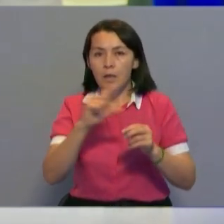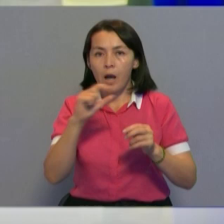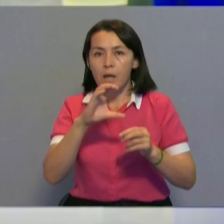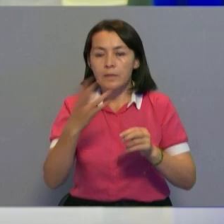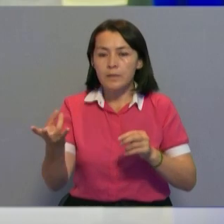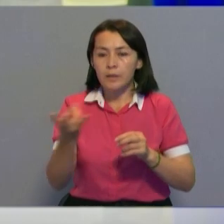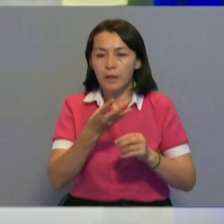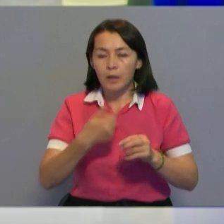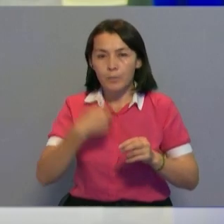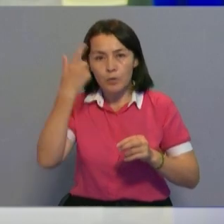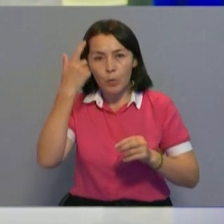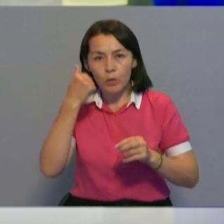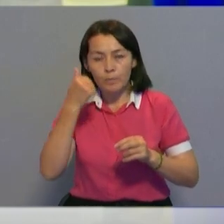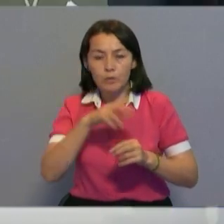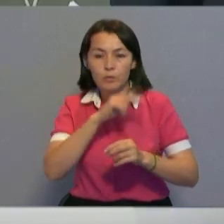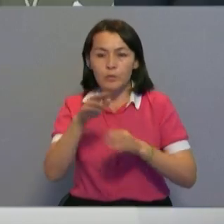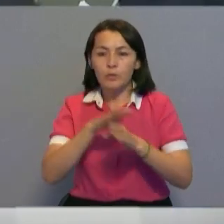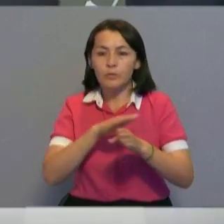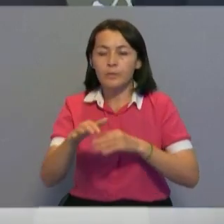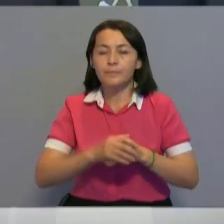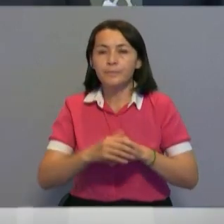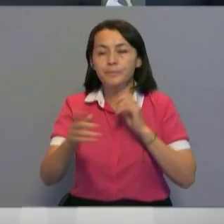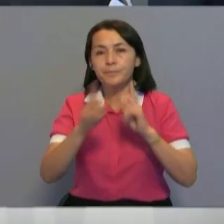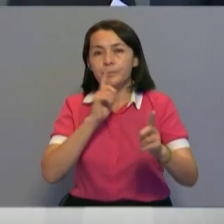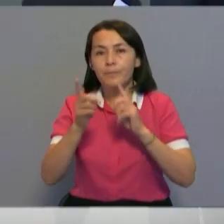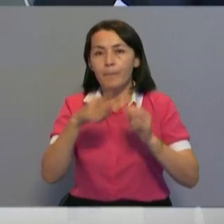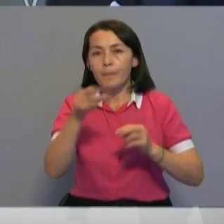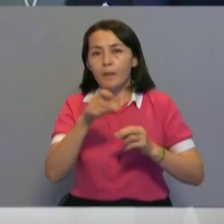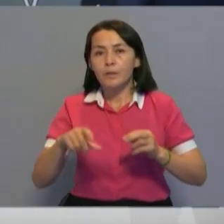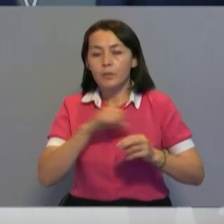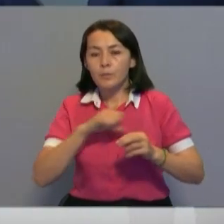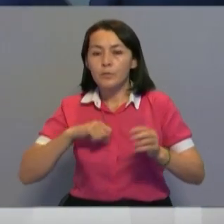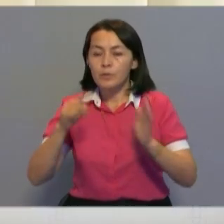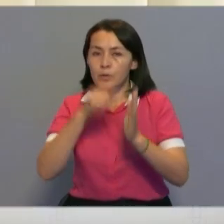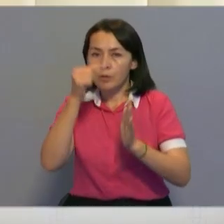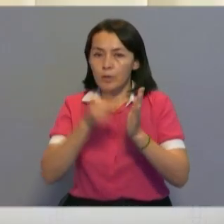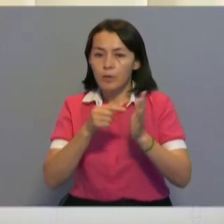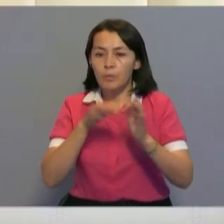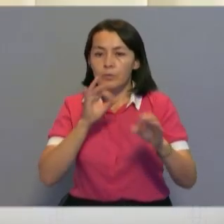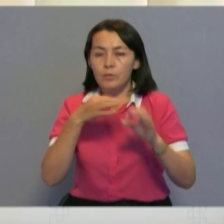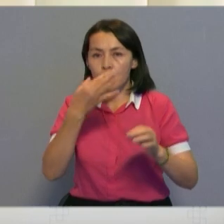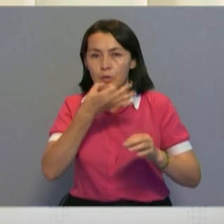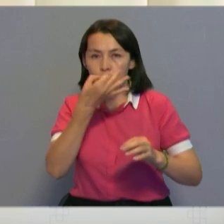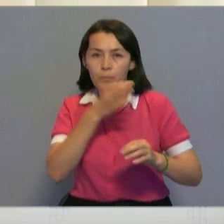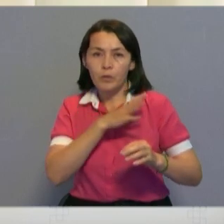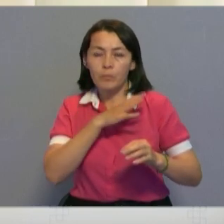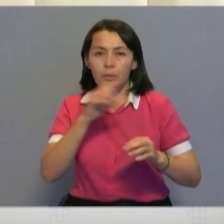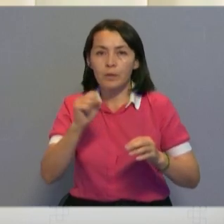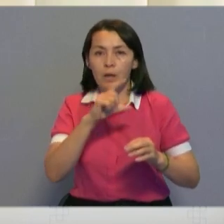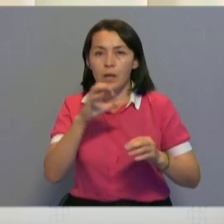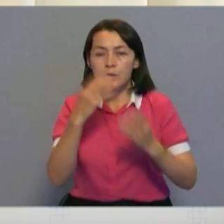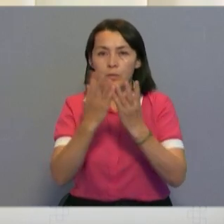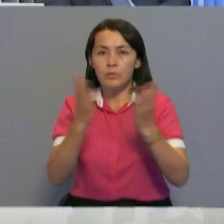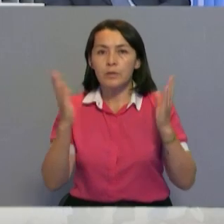керек деп біз жұмыстар жүргізіп жатырмыз. Жиын барысында азаматтар өздерінің сұрақтарын қойып, тұшынды жауаптар алды. АЭС-ті